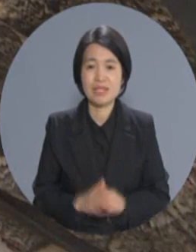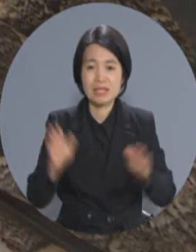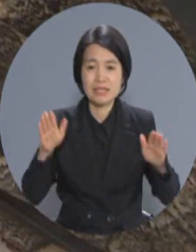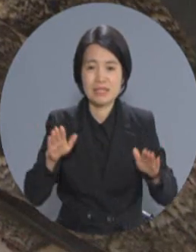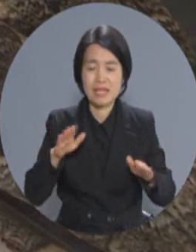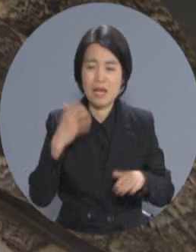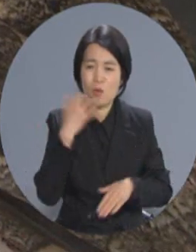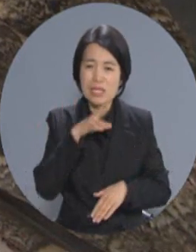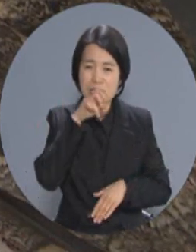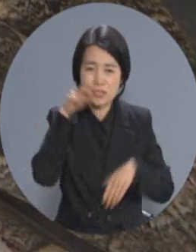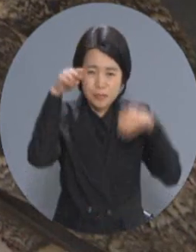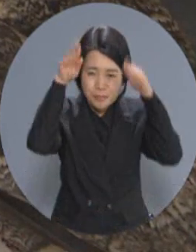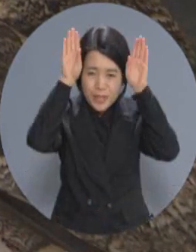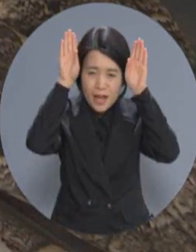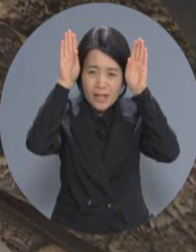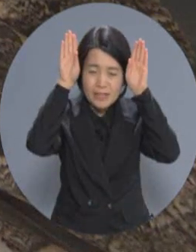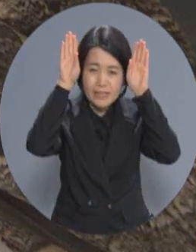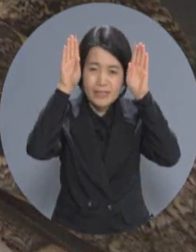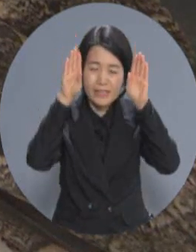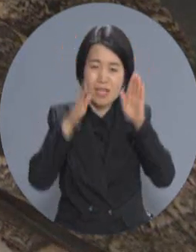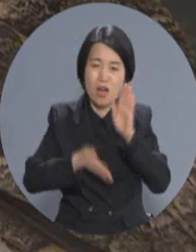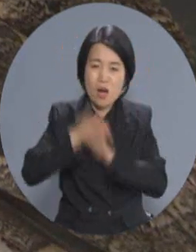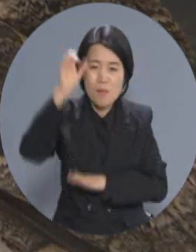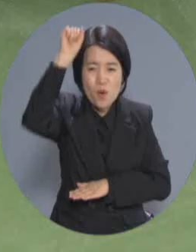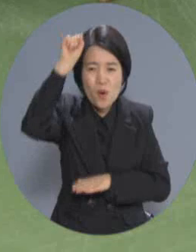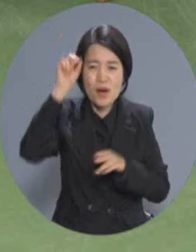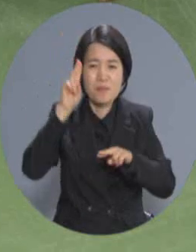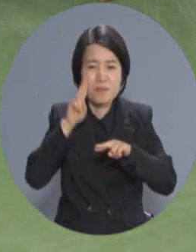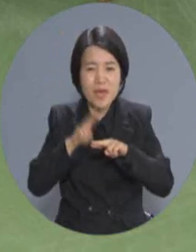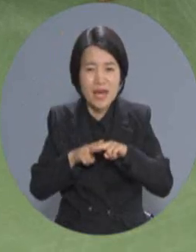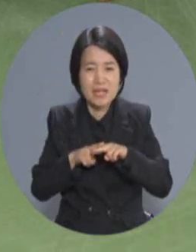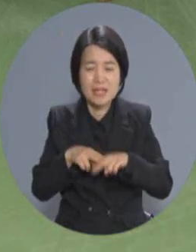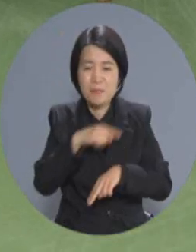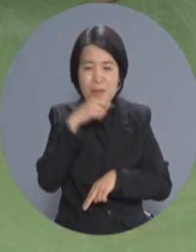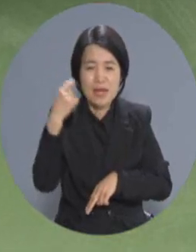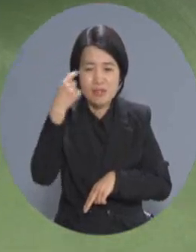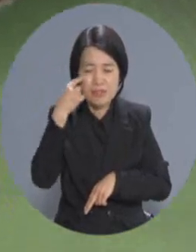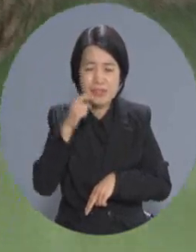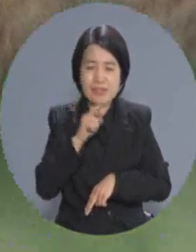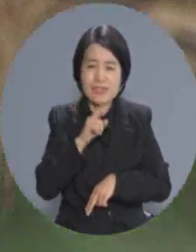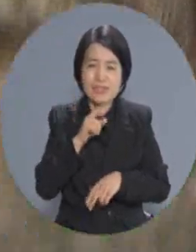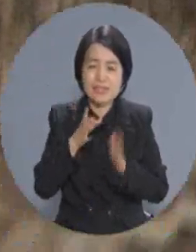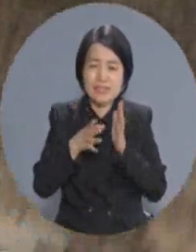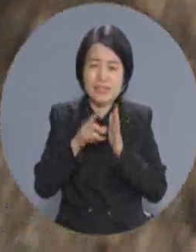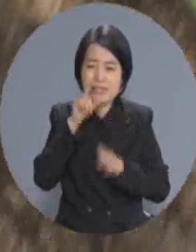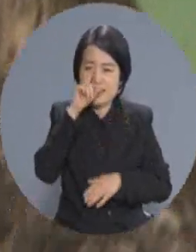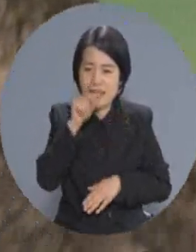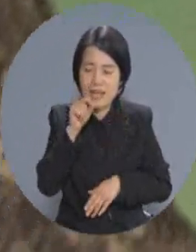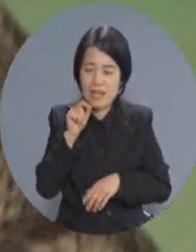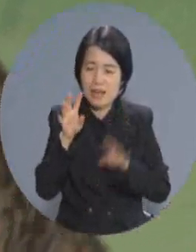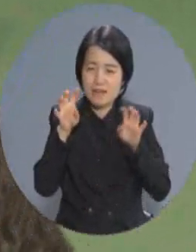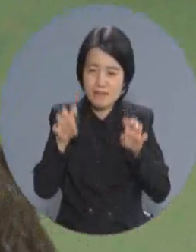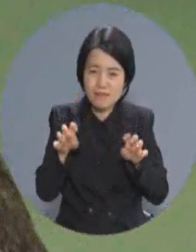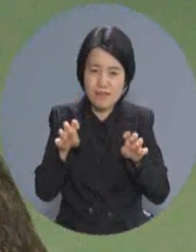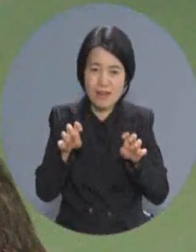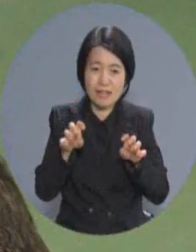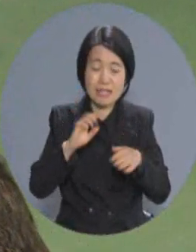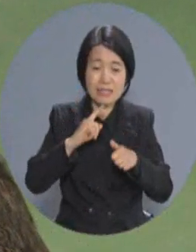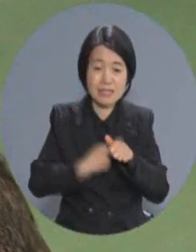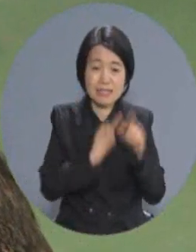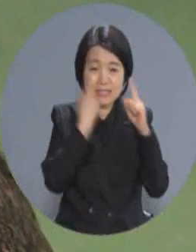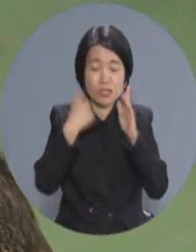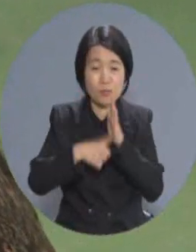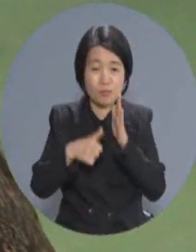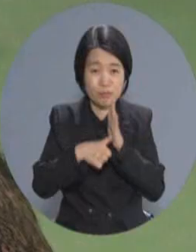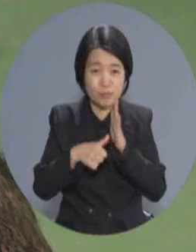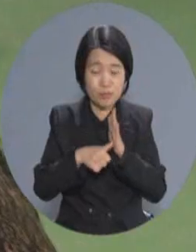새 한 마리가 회색기를 쫑긋 세우고 건물 옥상에 앉아 있습니다 빨간 눈과 날카로운 발톱을 가진 천연기념물 제324h5인